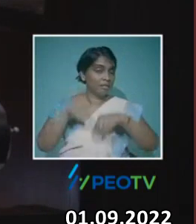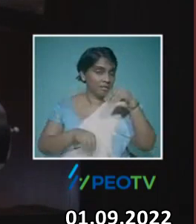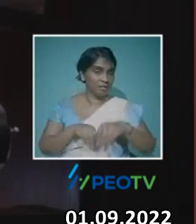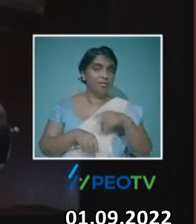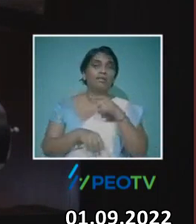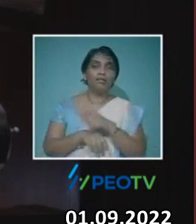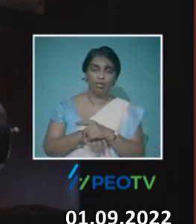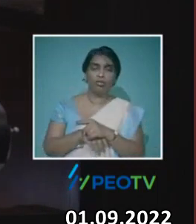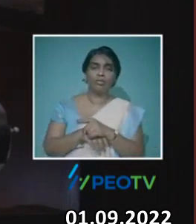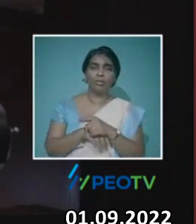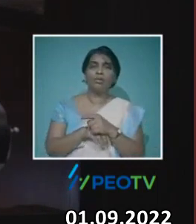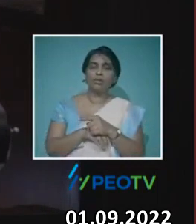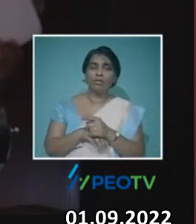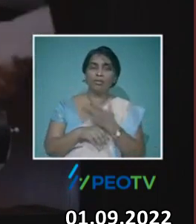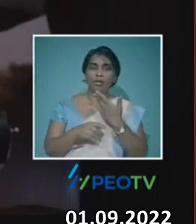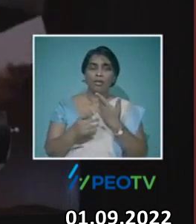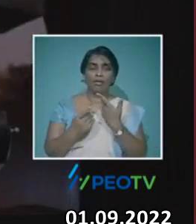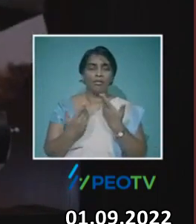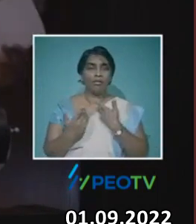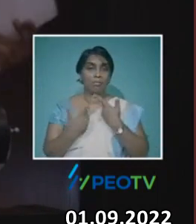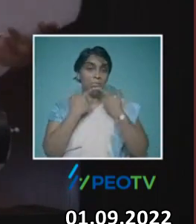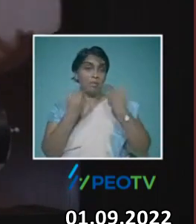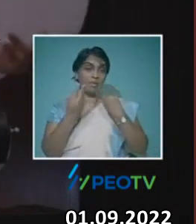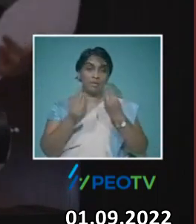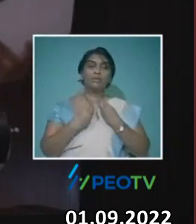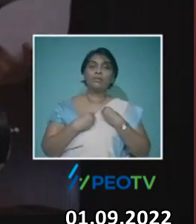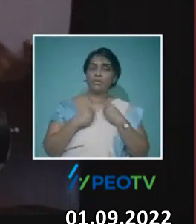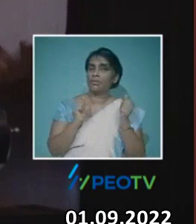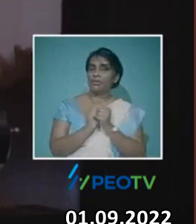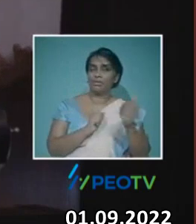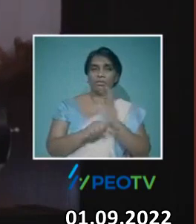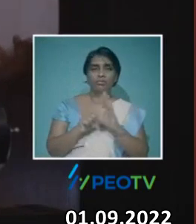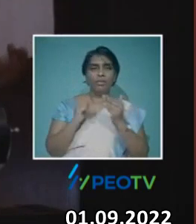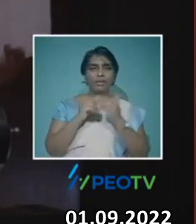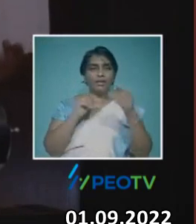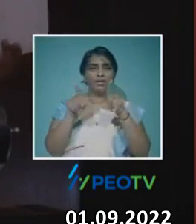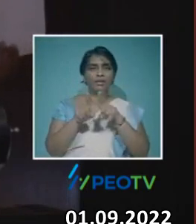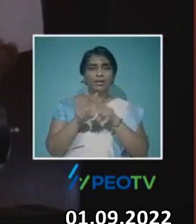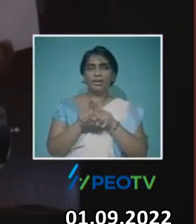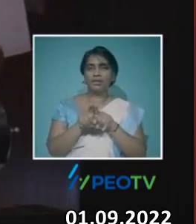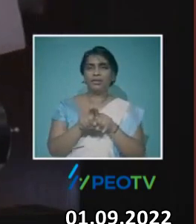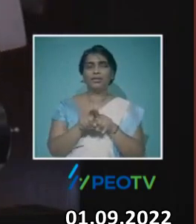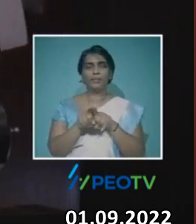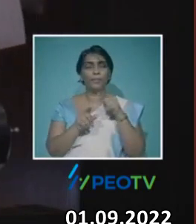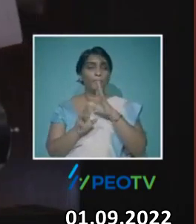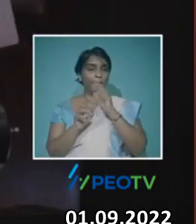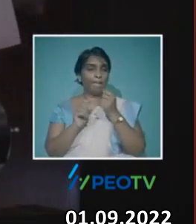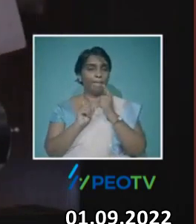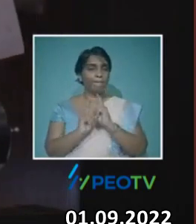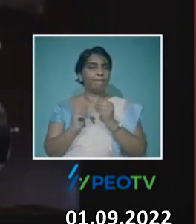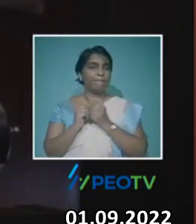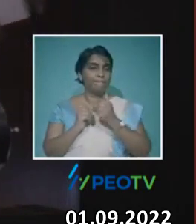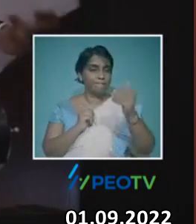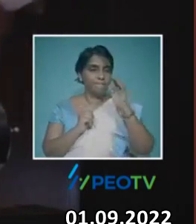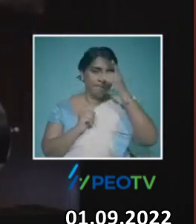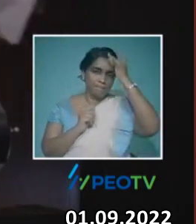ආණ්ඩුවේ කවුරුවත් මේකේ ක්‍රෙඩිට් එක කරේ දා ගන්න හැදුවට කරපු දෙයක් නෑ. තාමත් ආණ්ඩුවට ස්ථාවරභාවයක් වෙන්න ගන්න